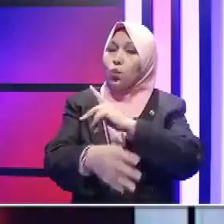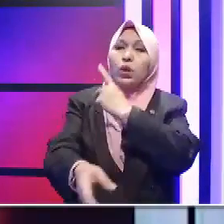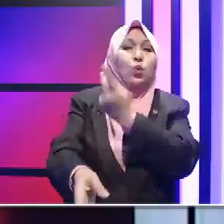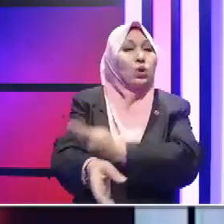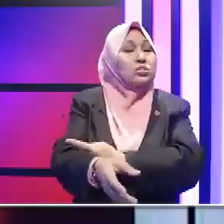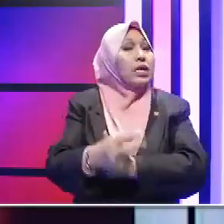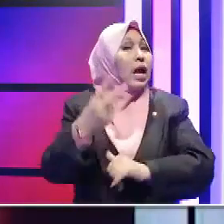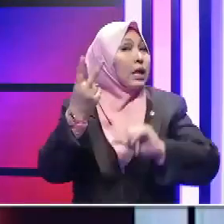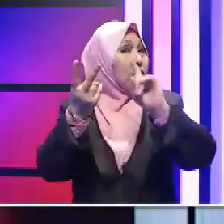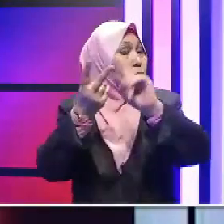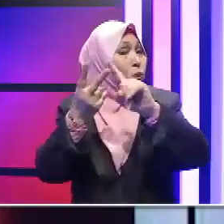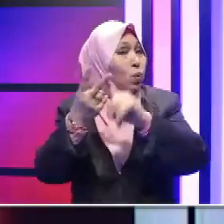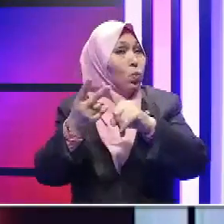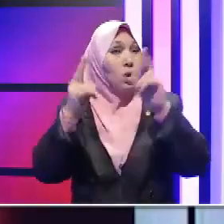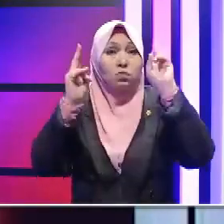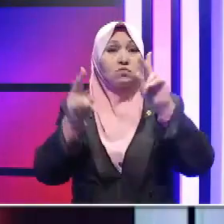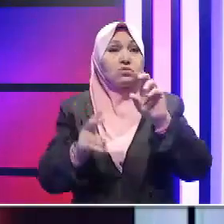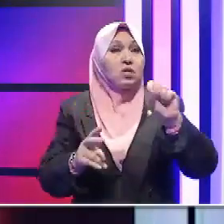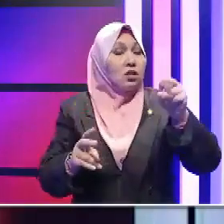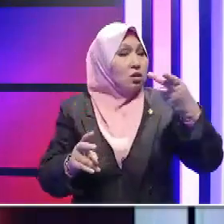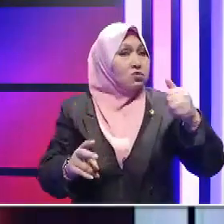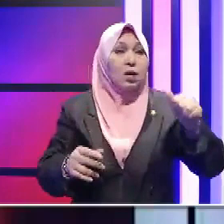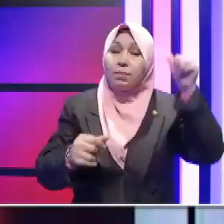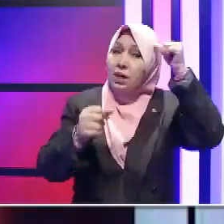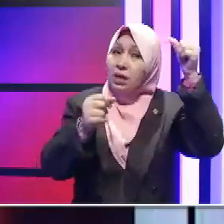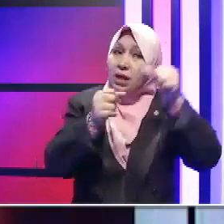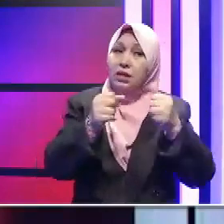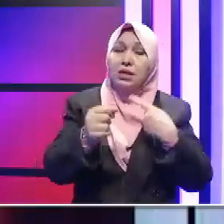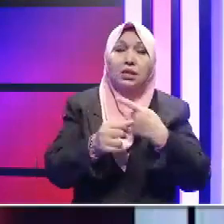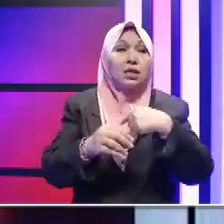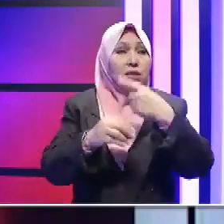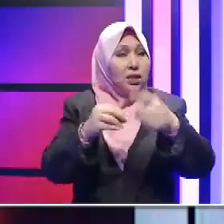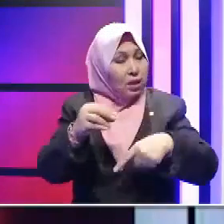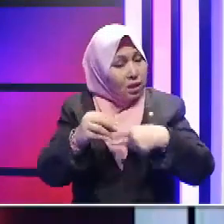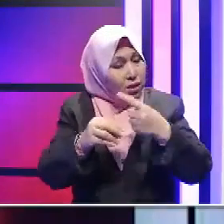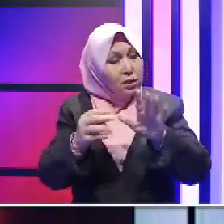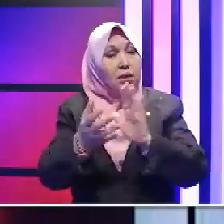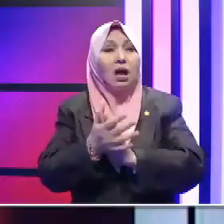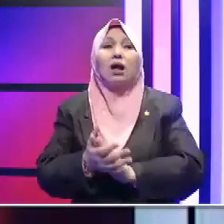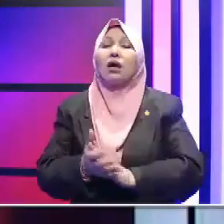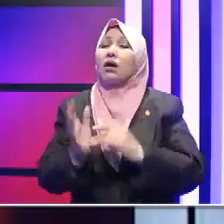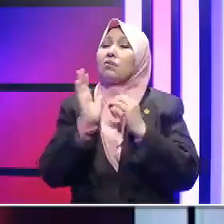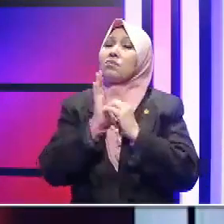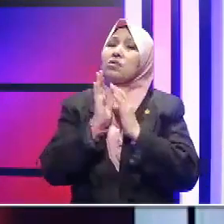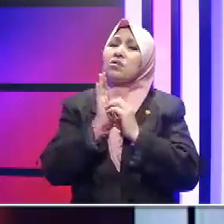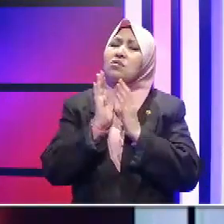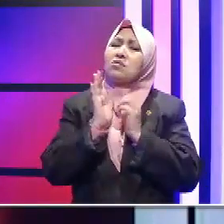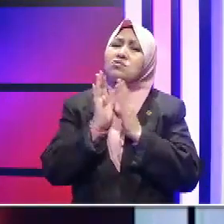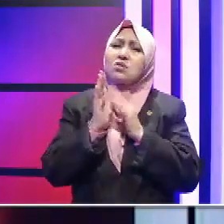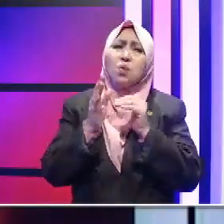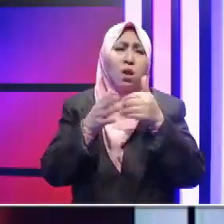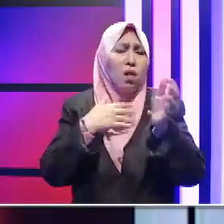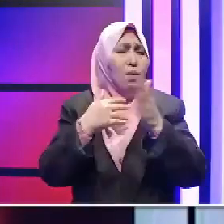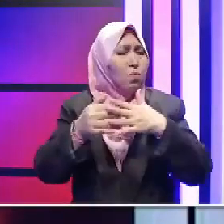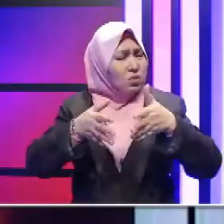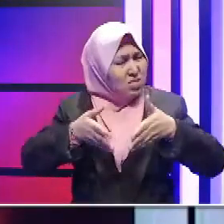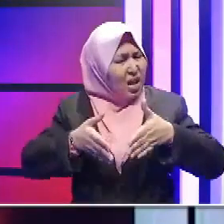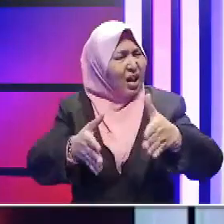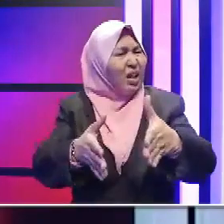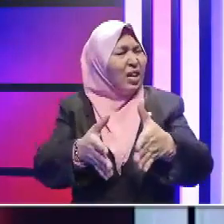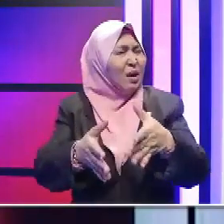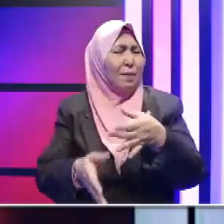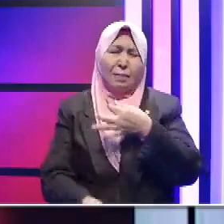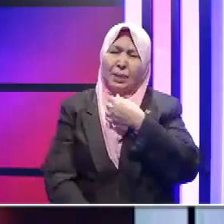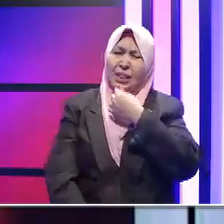yang keduanya Ustadz Syarief juga memperingatkan kita tentang fakultus tersebut tentang istighfar walaupun jalannya agak aneh yang